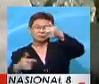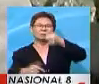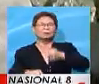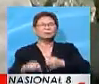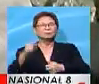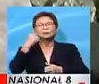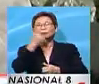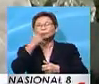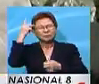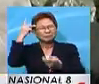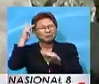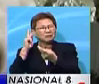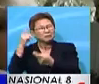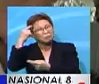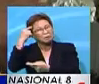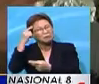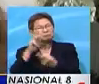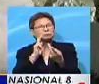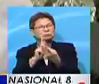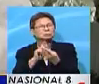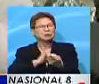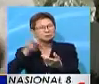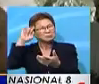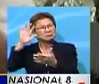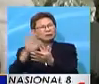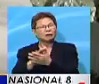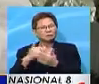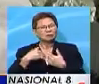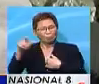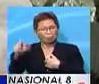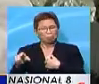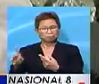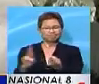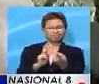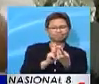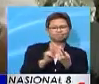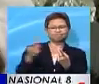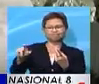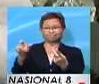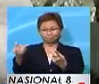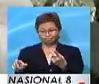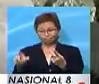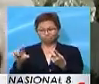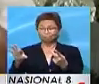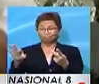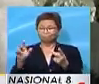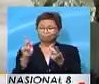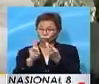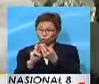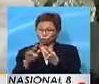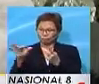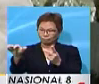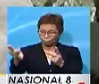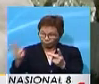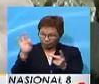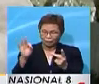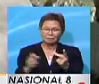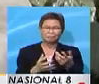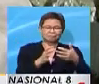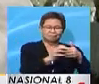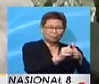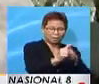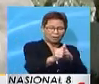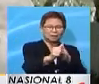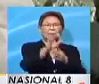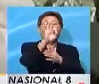amat sesuai Saya yakin akan ada orang yang sesuai yang boleh dipilih untuk memimpin badan induk